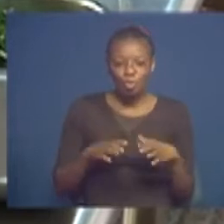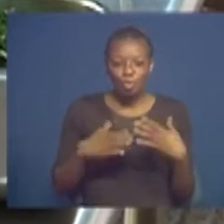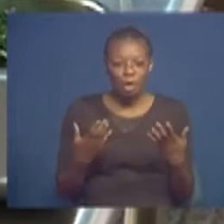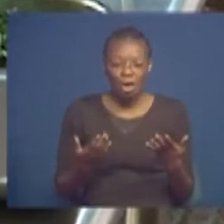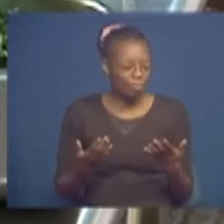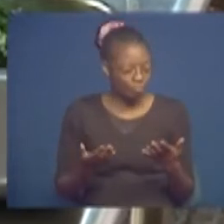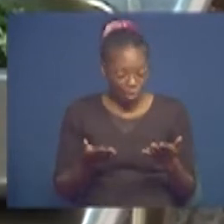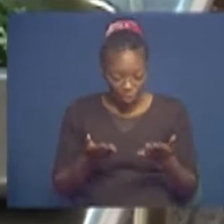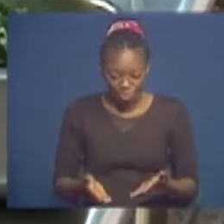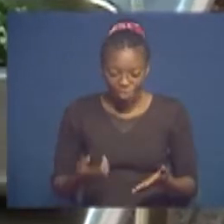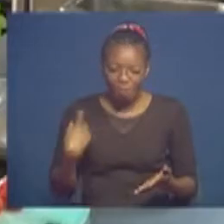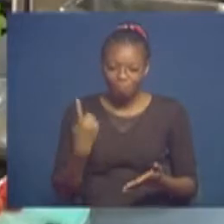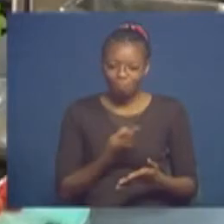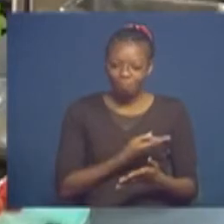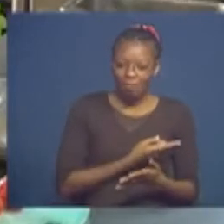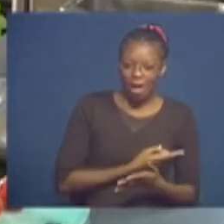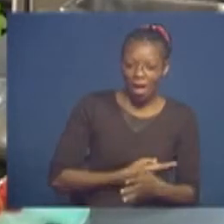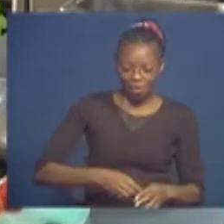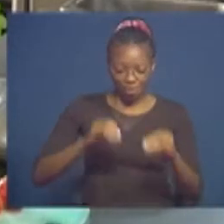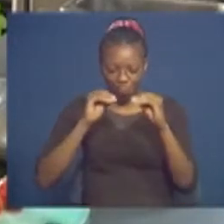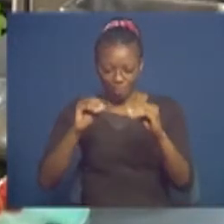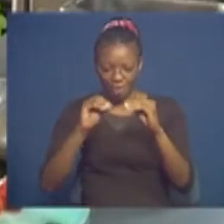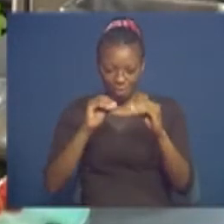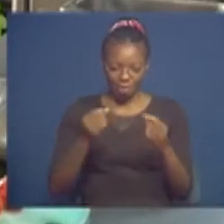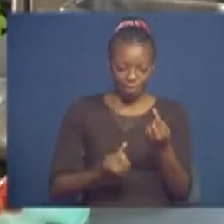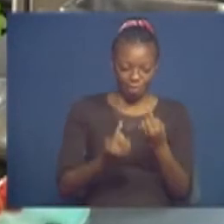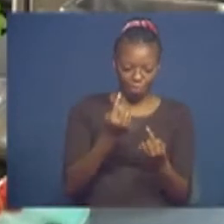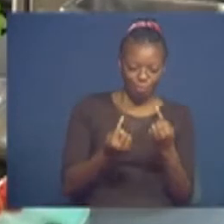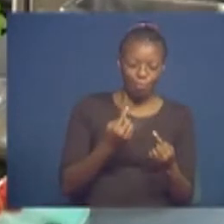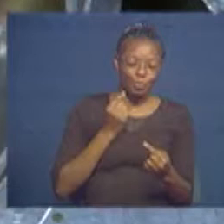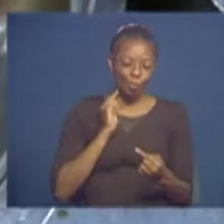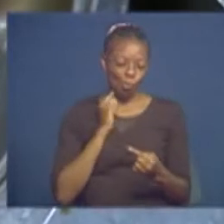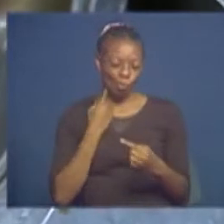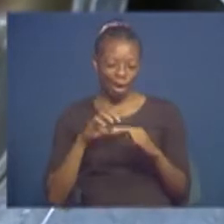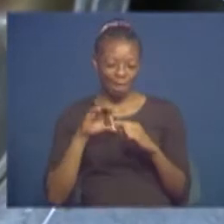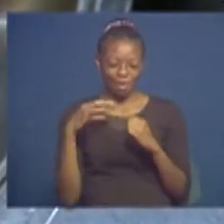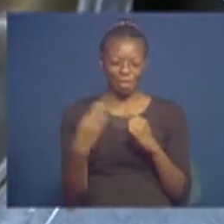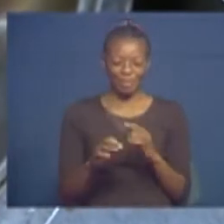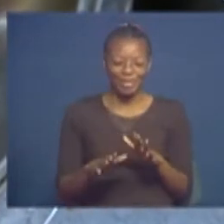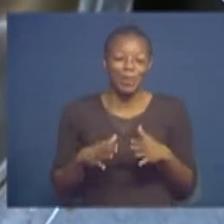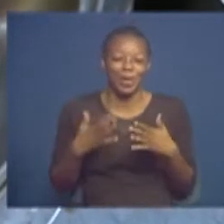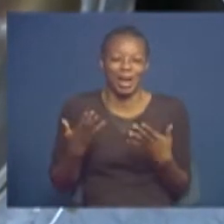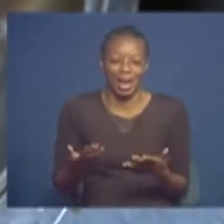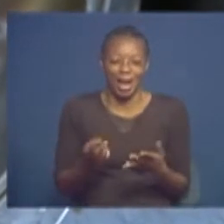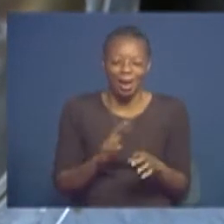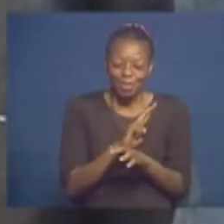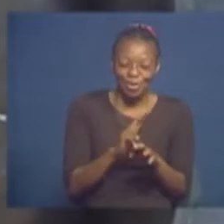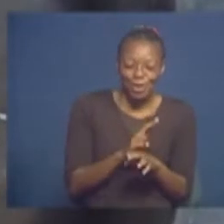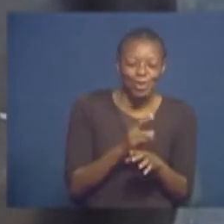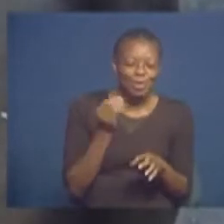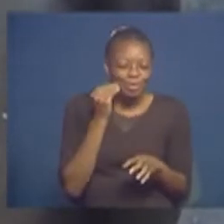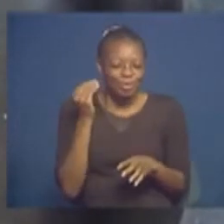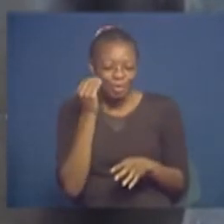hizi. Leo tutakuvumbulia siri ya jinsi ya kuandaa mboga hizi tamu, na zinaweza kutumiwa kama kitoweo kwa